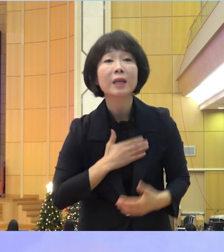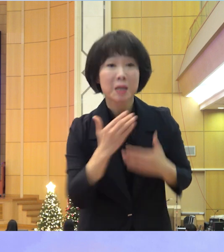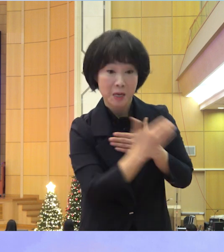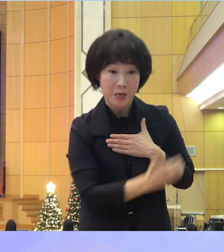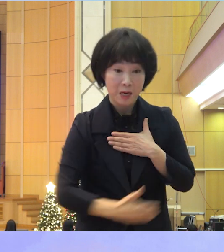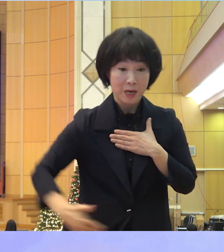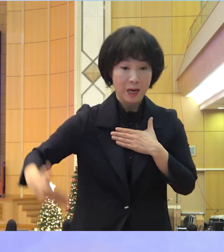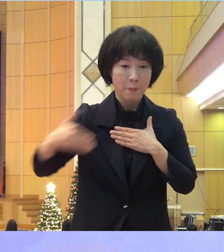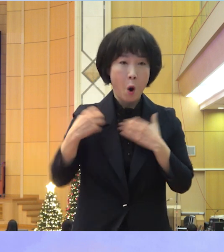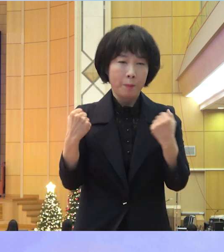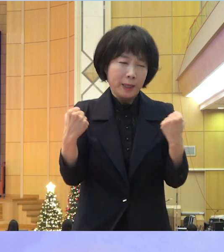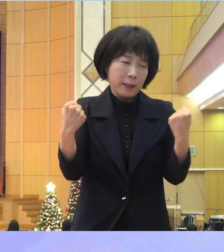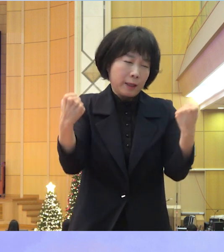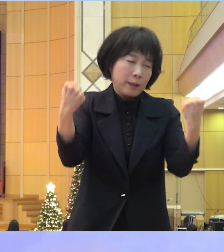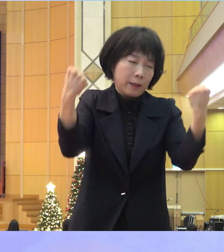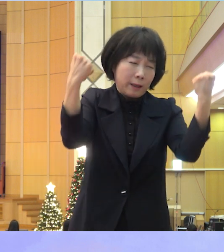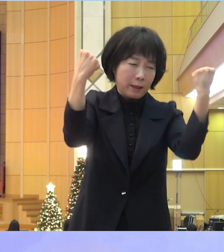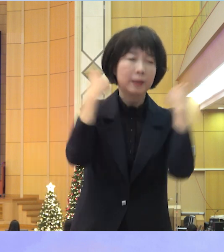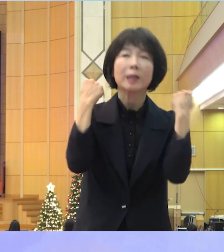실망한 이